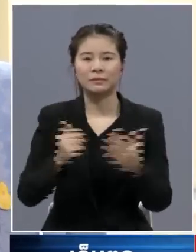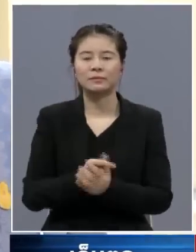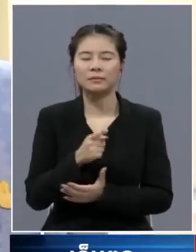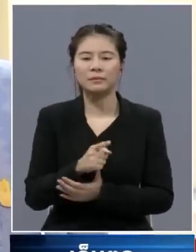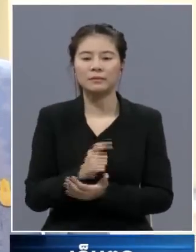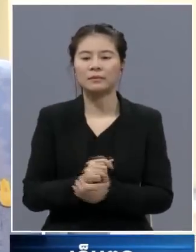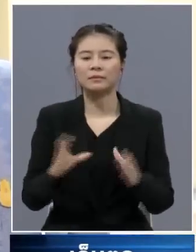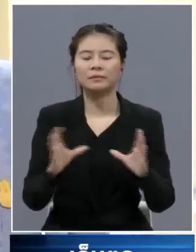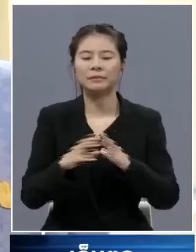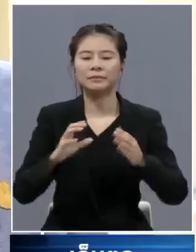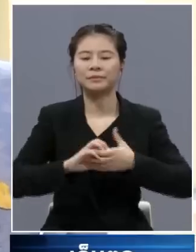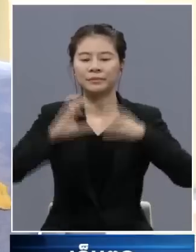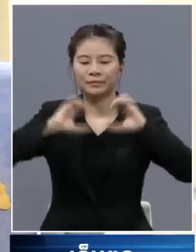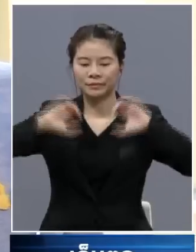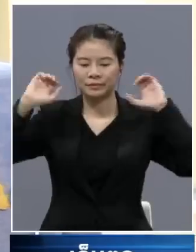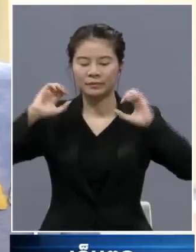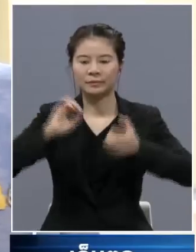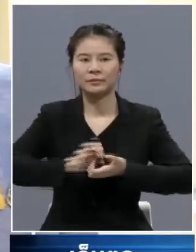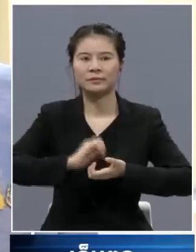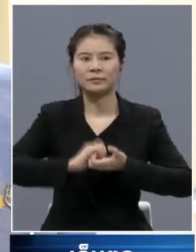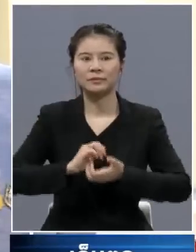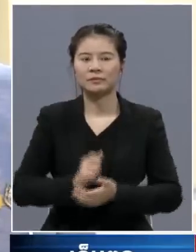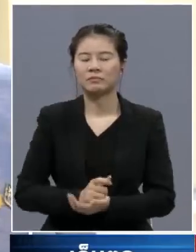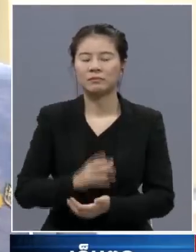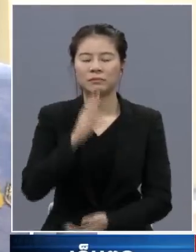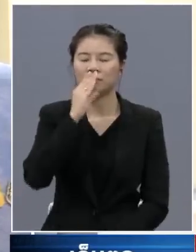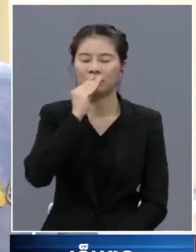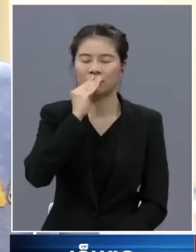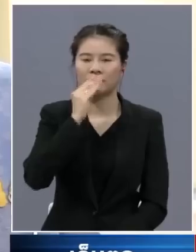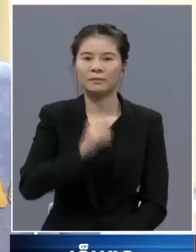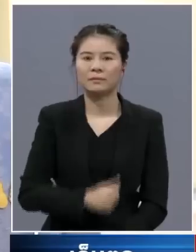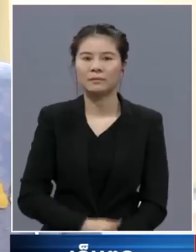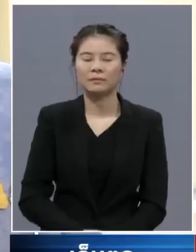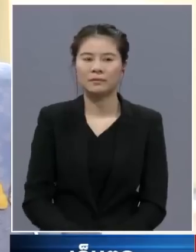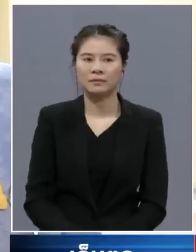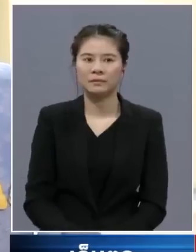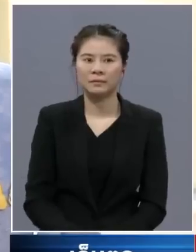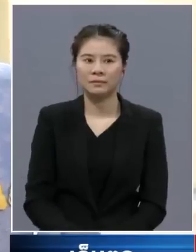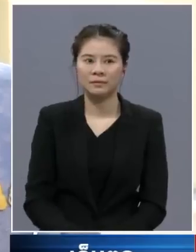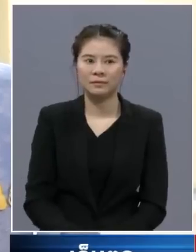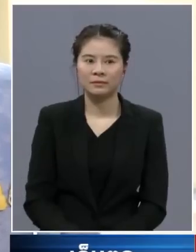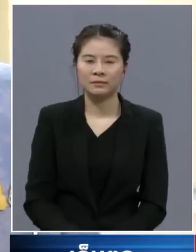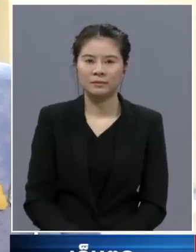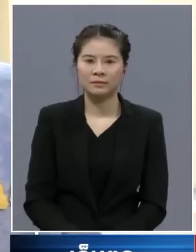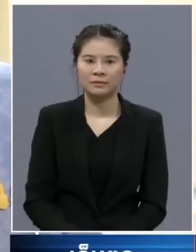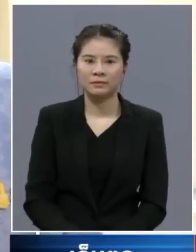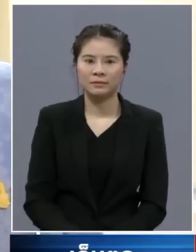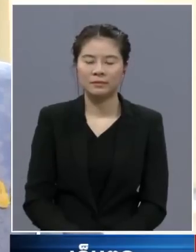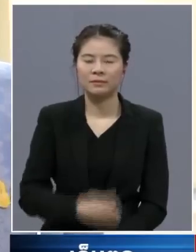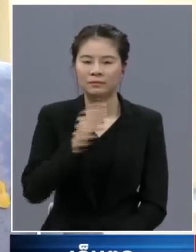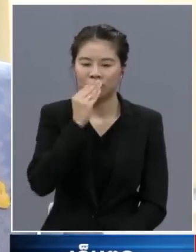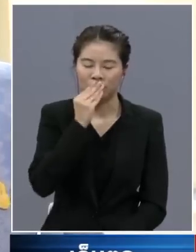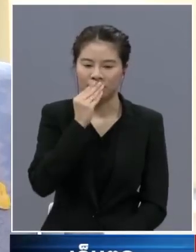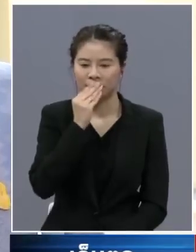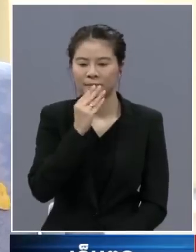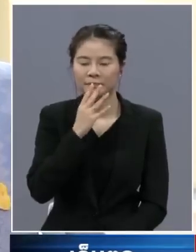บาลที่กำลังจะจัดตั้งเนี่ยท่านบอกว่า no comment นะฮะพอถามย้ำว่า no problem ด้วยไหมนะฮะ no comment ก็คือไม่พูด